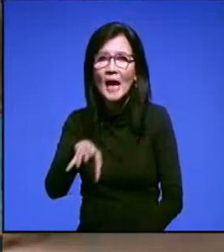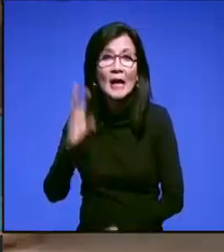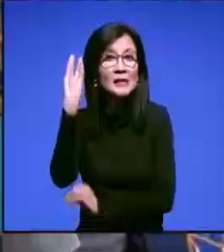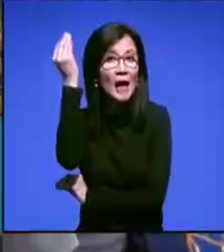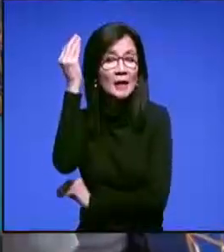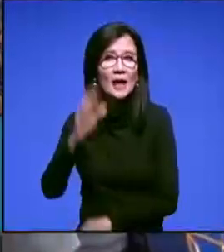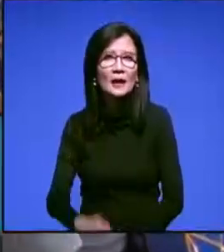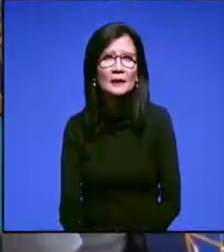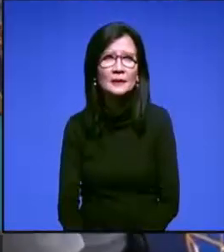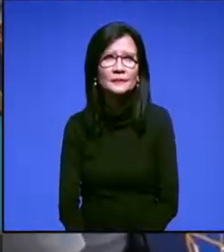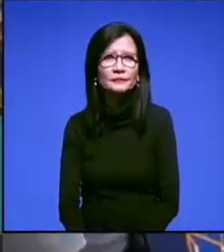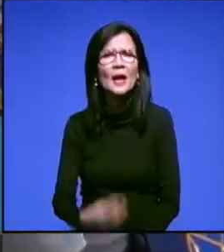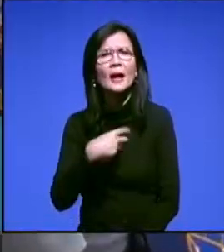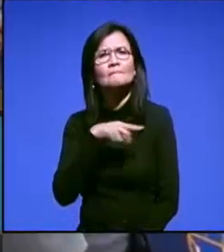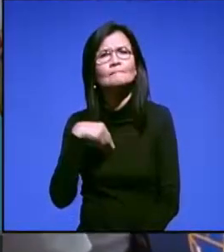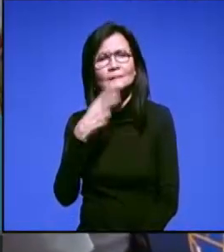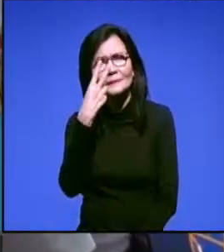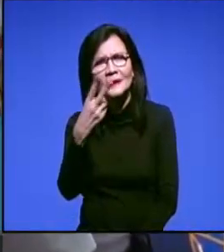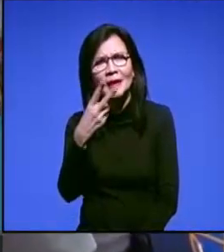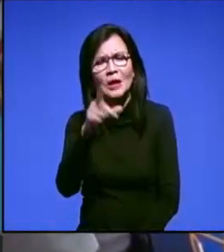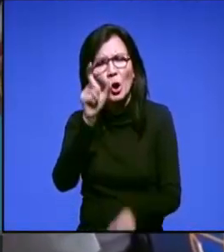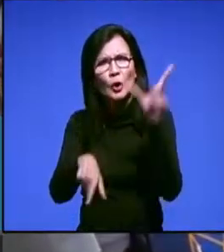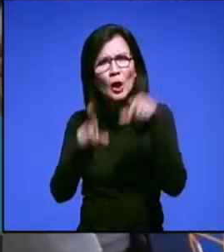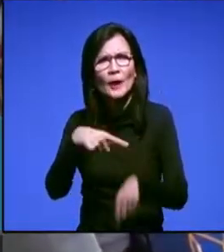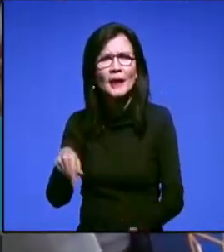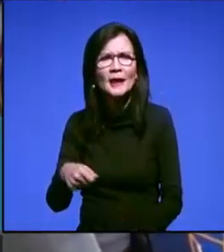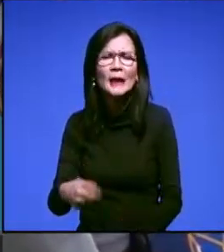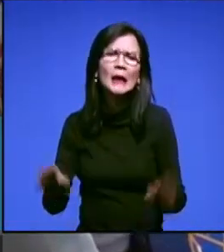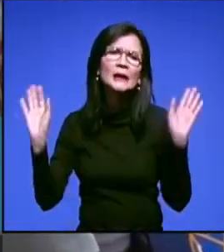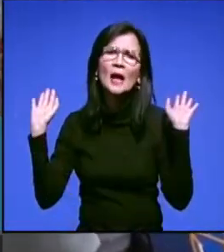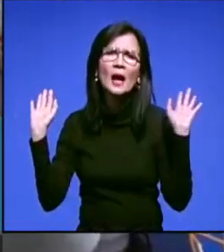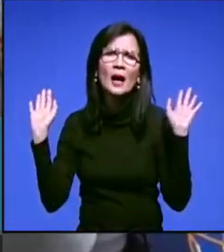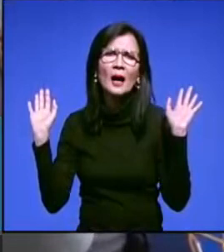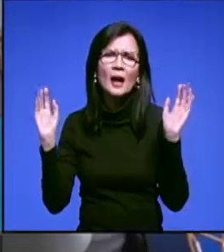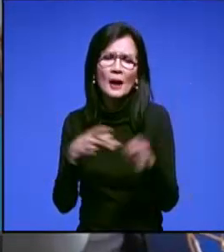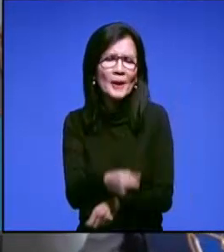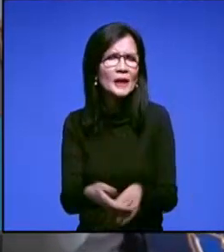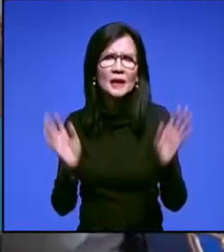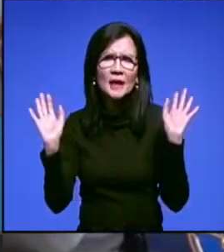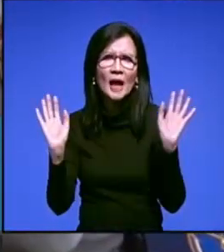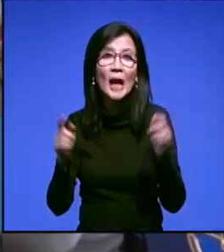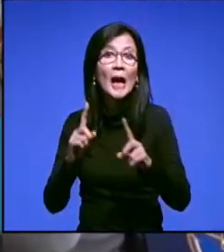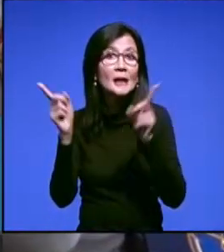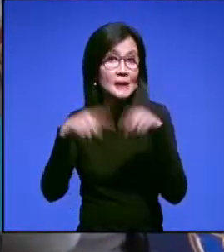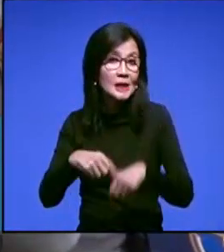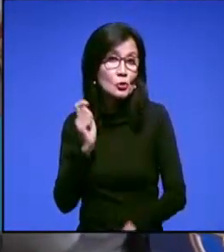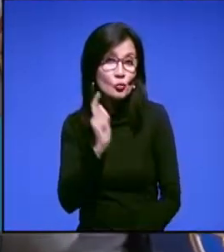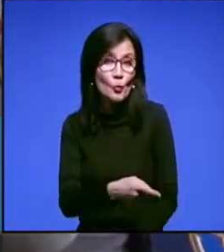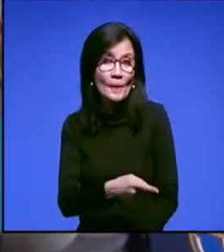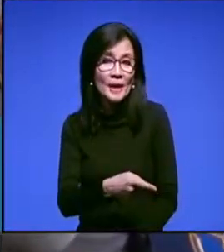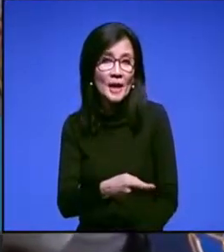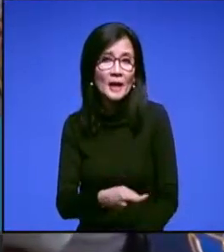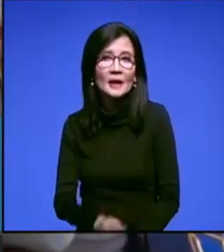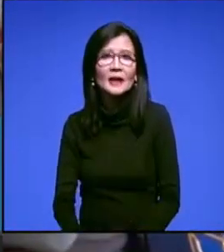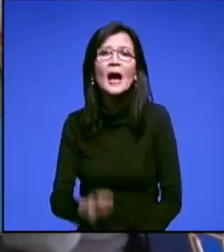Kenyataannya kita melihat mereka tidak sanggup untuk membayar seperti itu. Jadi kita sanksi minimum